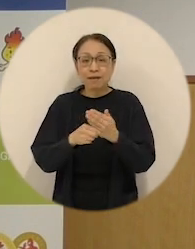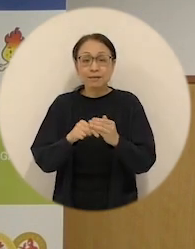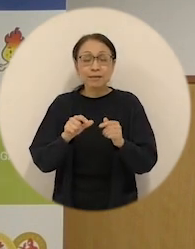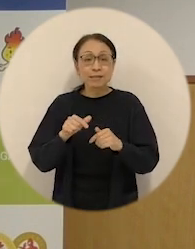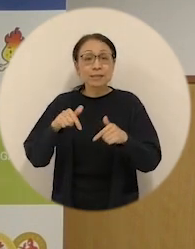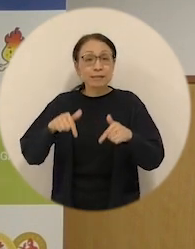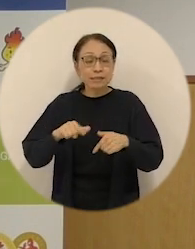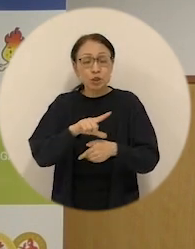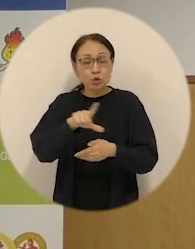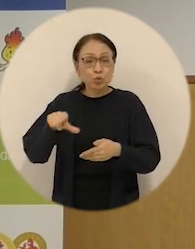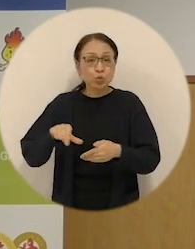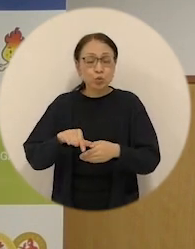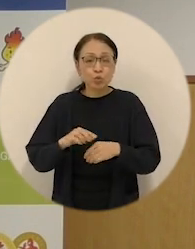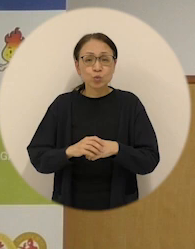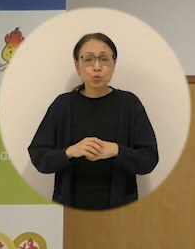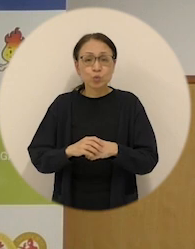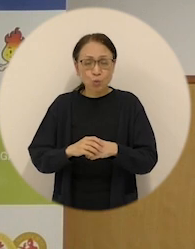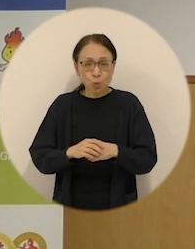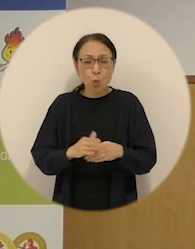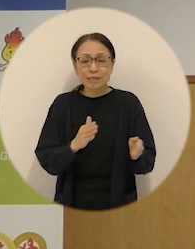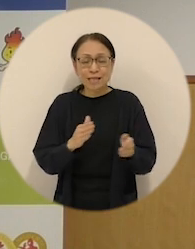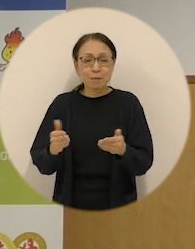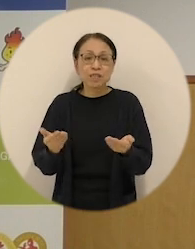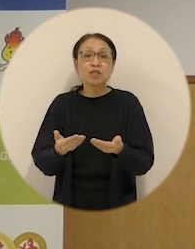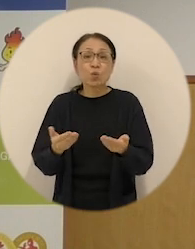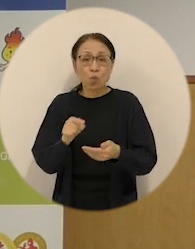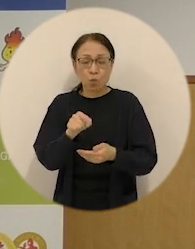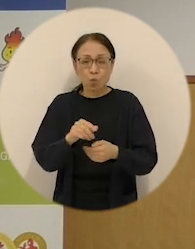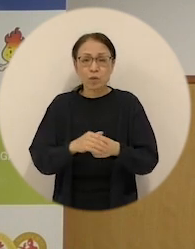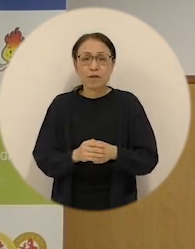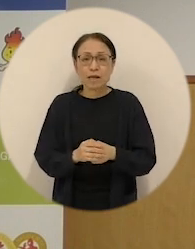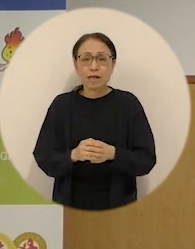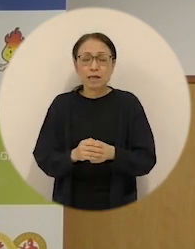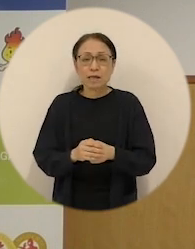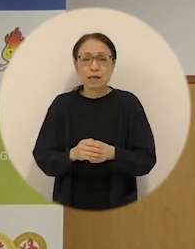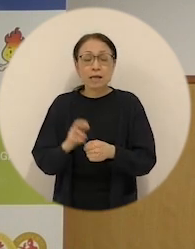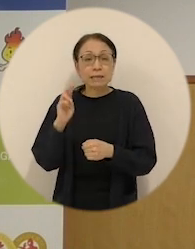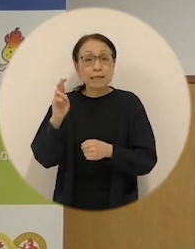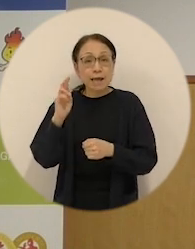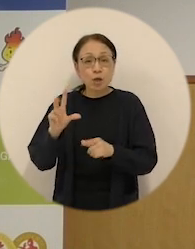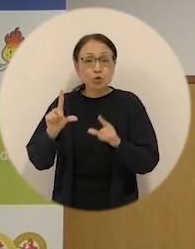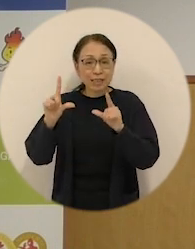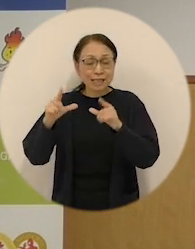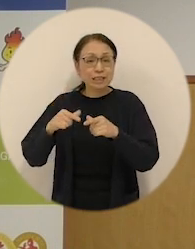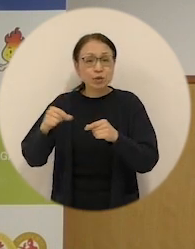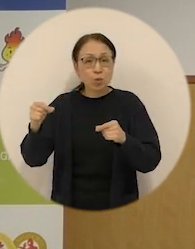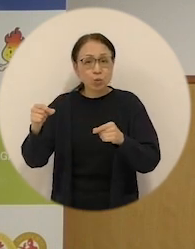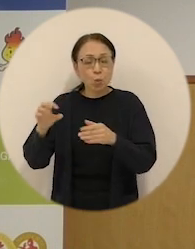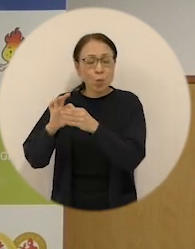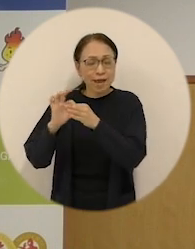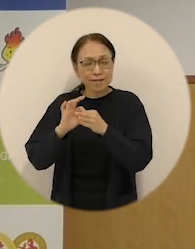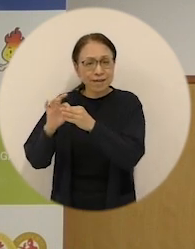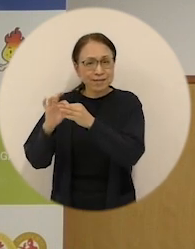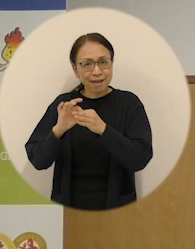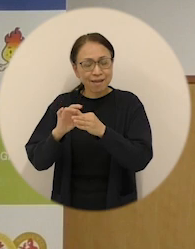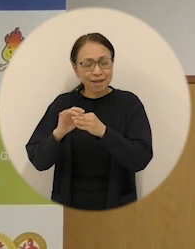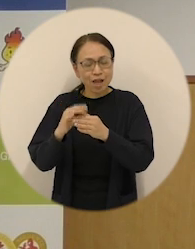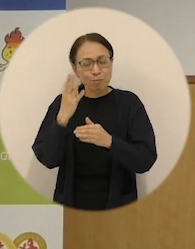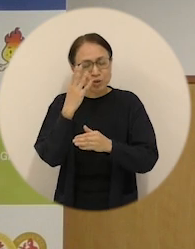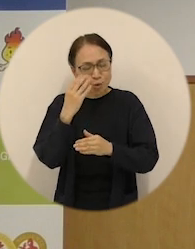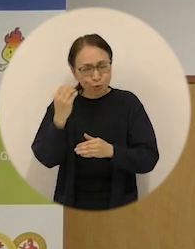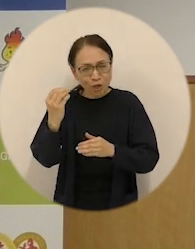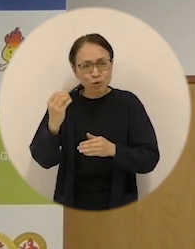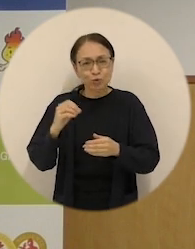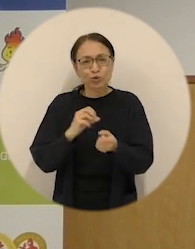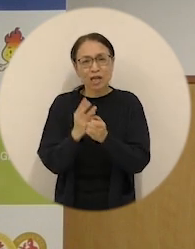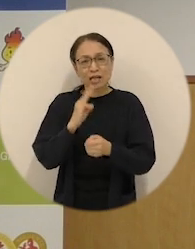再生整備事業では JR 東日本と連携しながら魅力ある須賀川市の玄関口